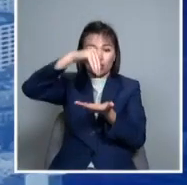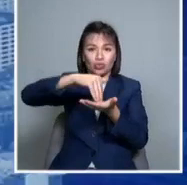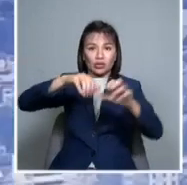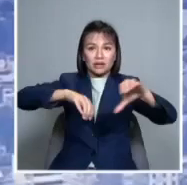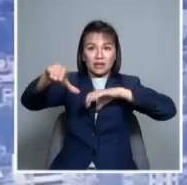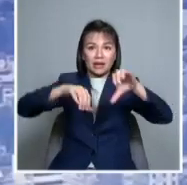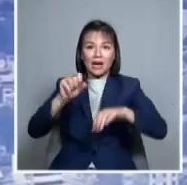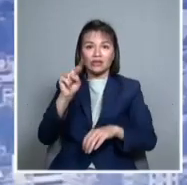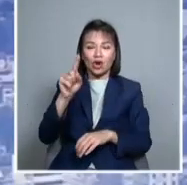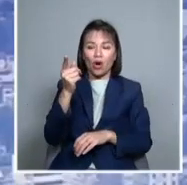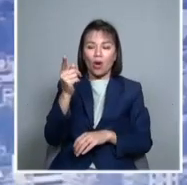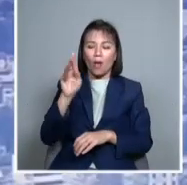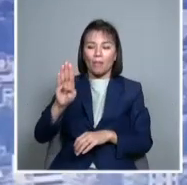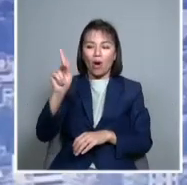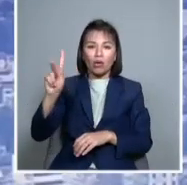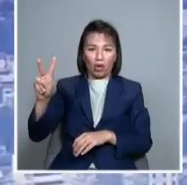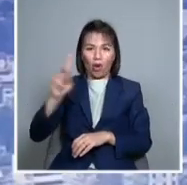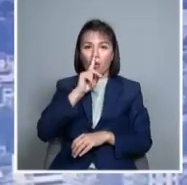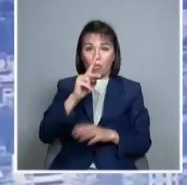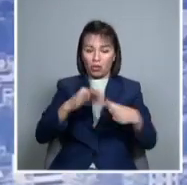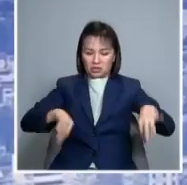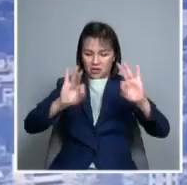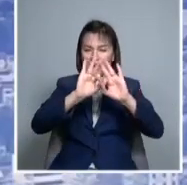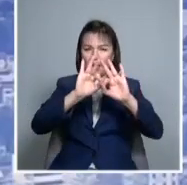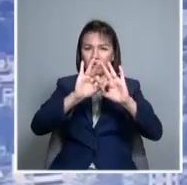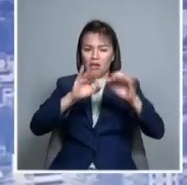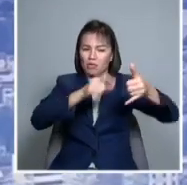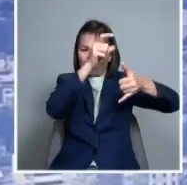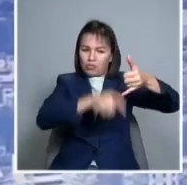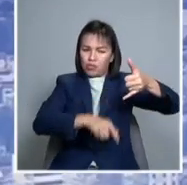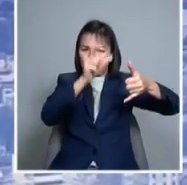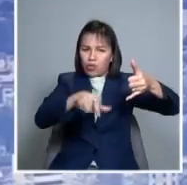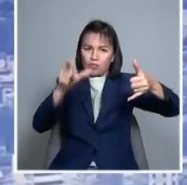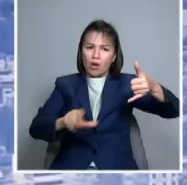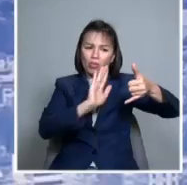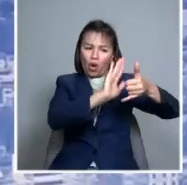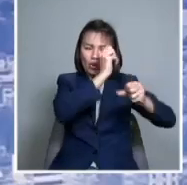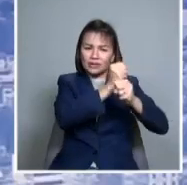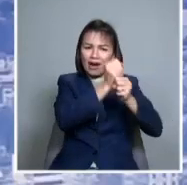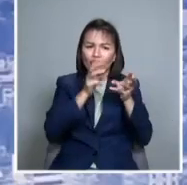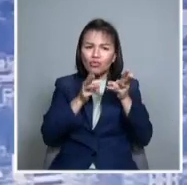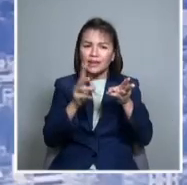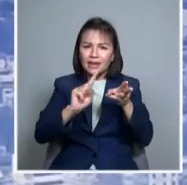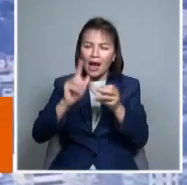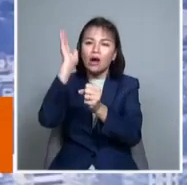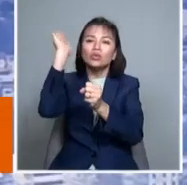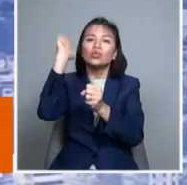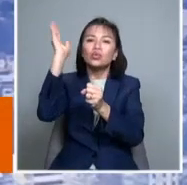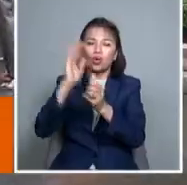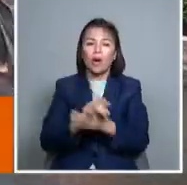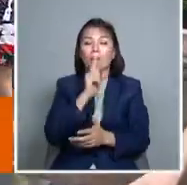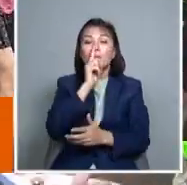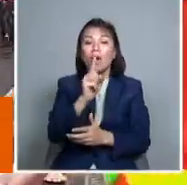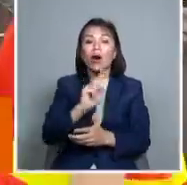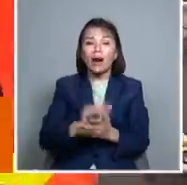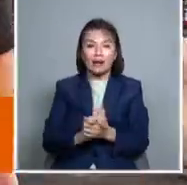สาระการครู 19หรือศปภได้ย้ำถึงแนวปฏิบัติในช่วงเทศกาลสงกรานต์ระหว่างการแถลงอาการโค 19โดย